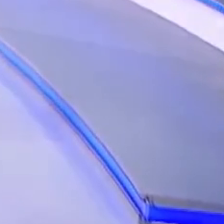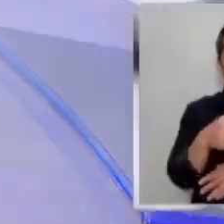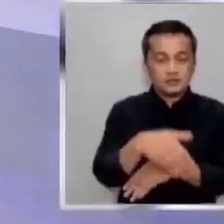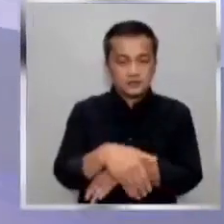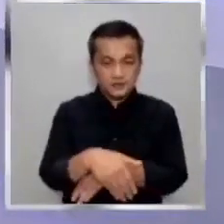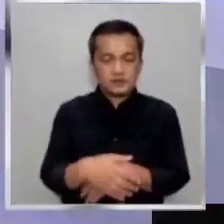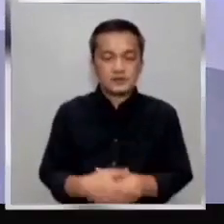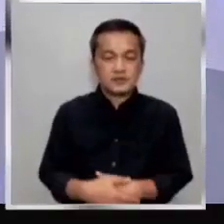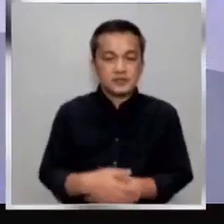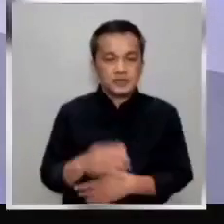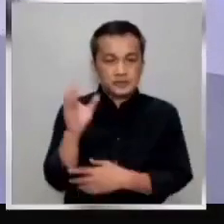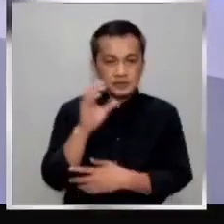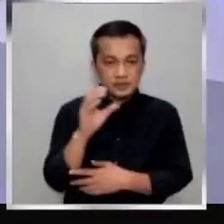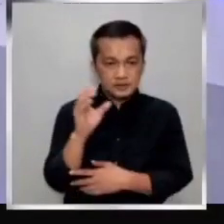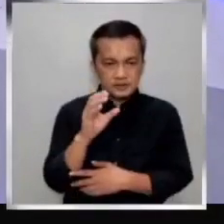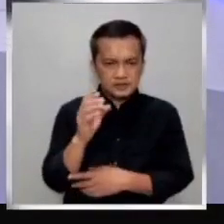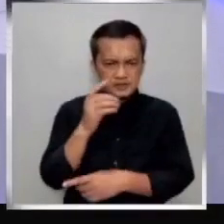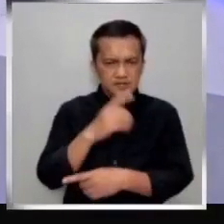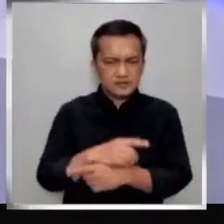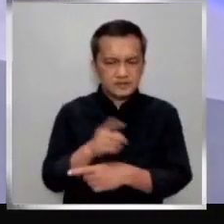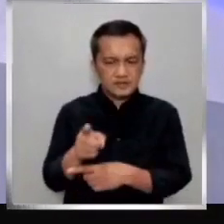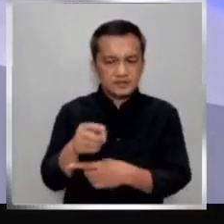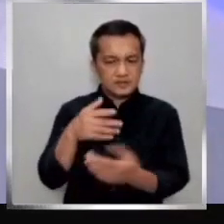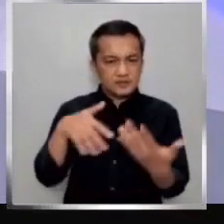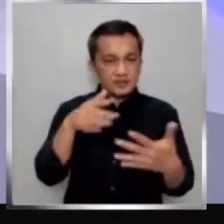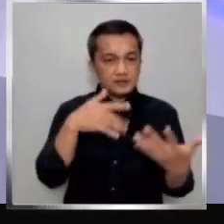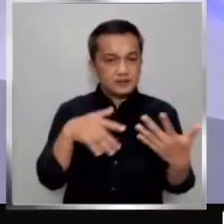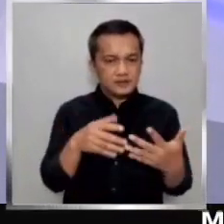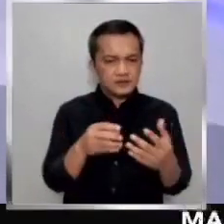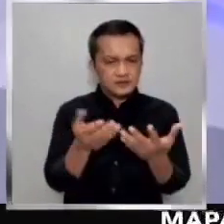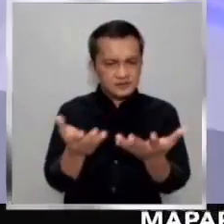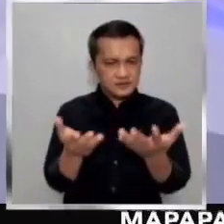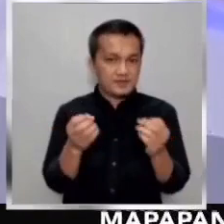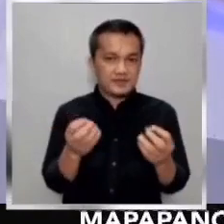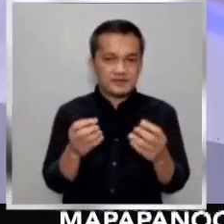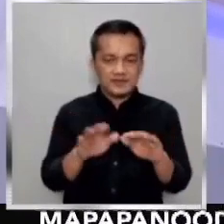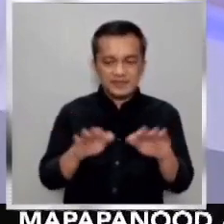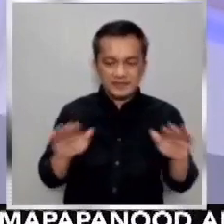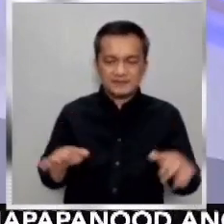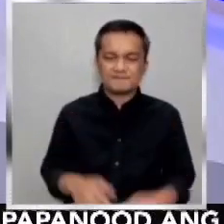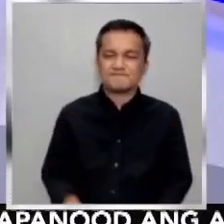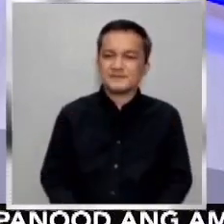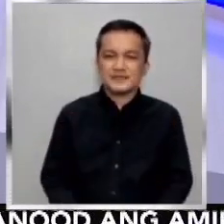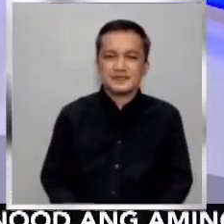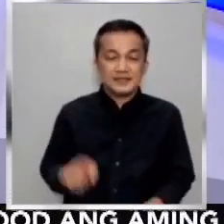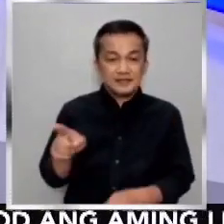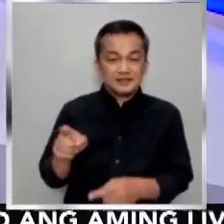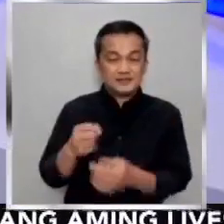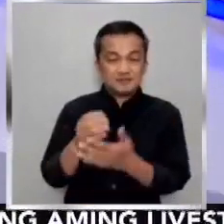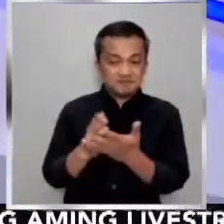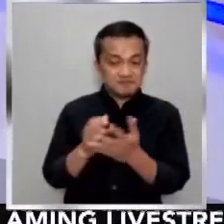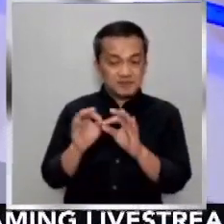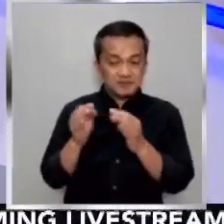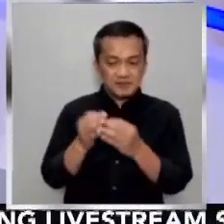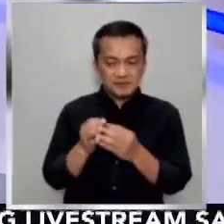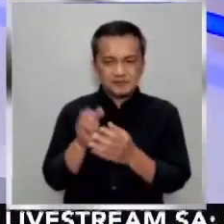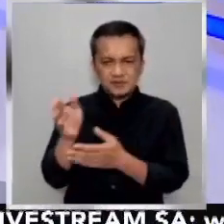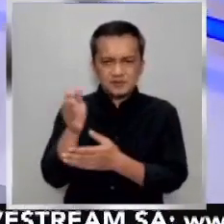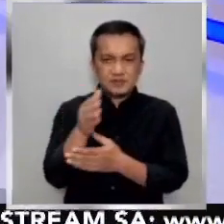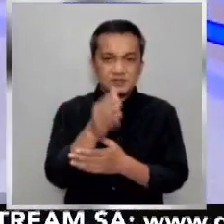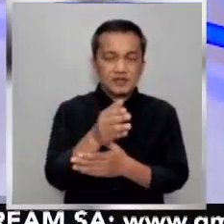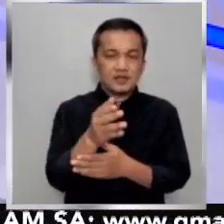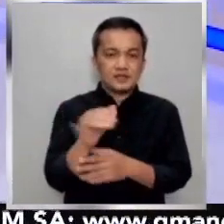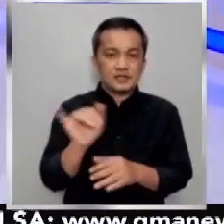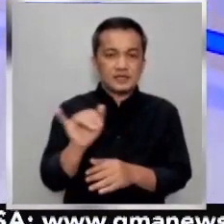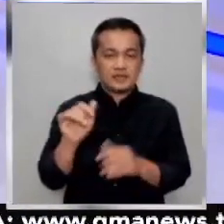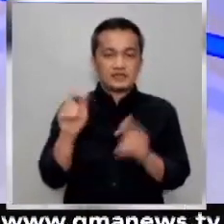Araw ng Pasko, araw rin ng pamamasyal, lalo na ng maraming bata. Kaya hindi na pinalagpas sa ilang pamilya ang paggala sa ilang pasyalan gaya sa Luneta